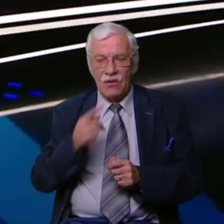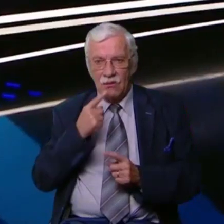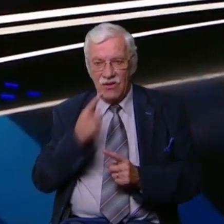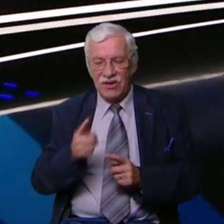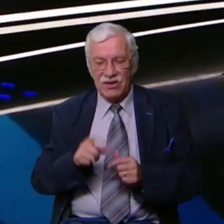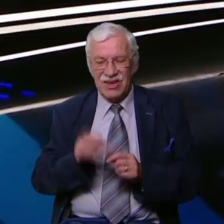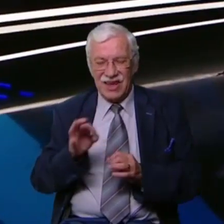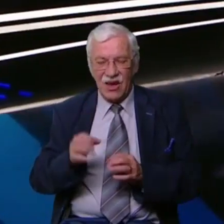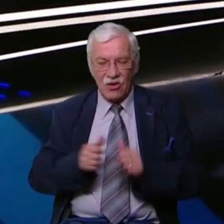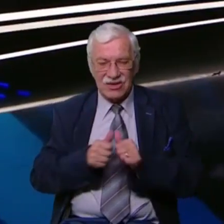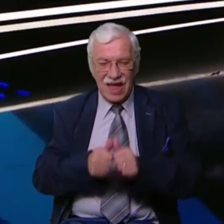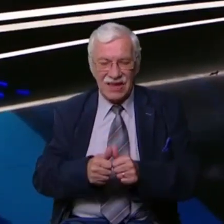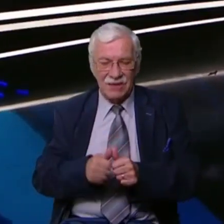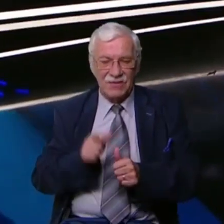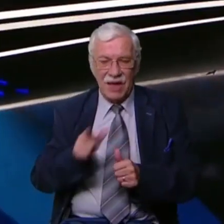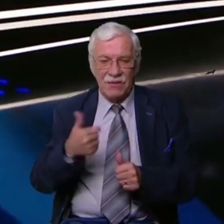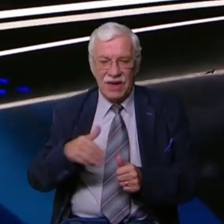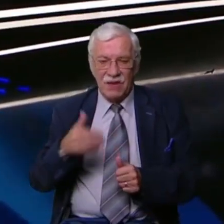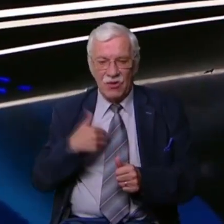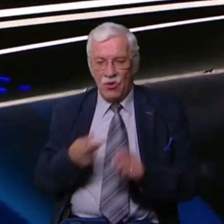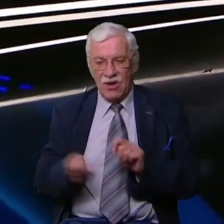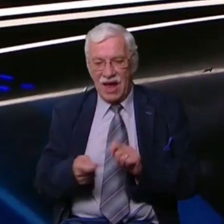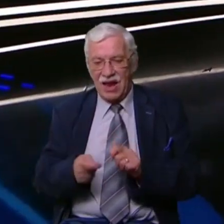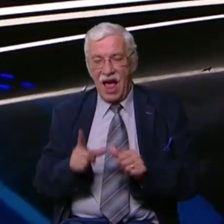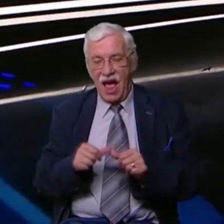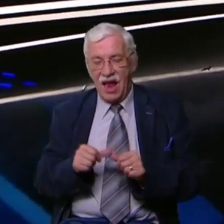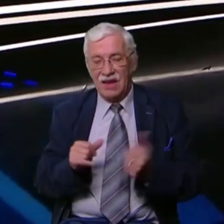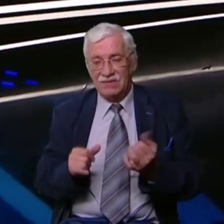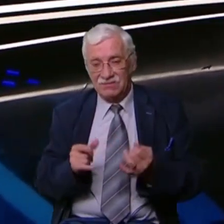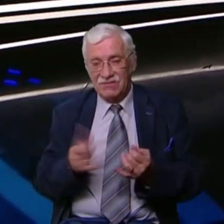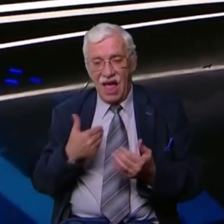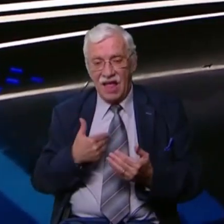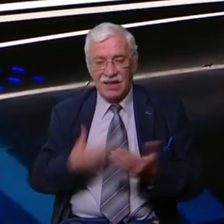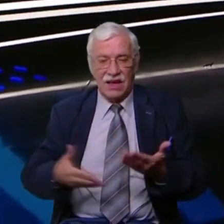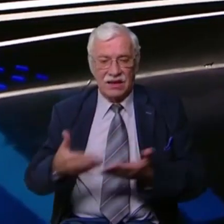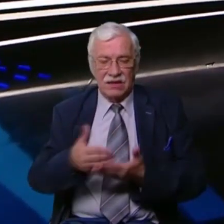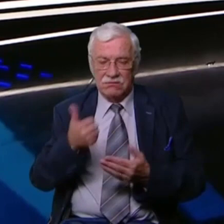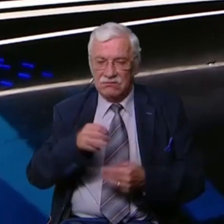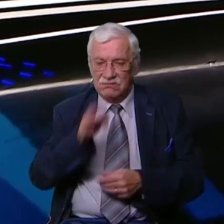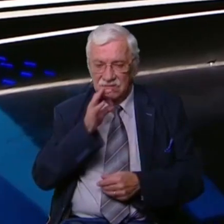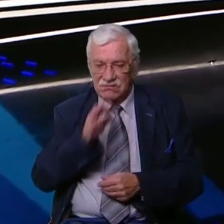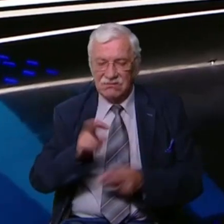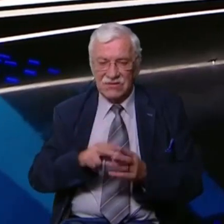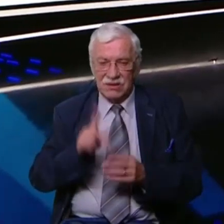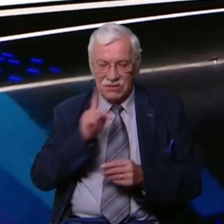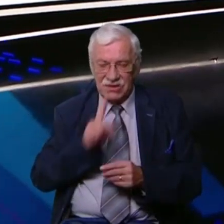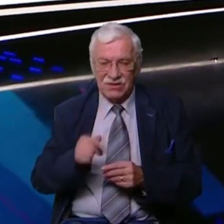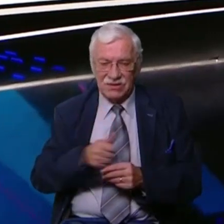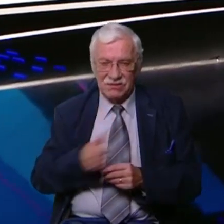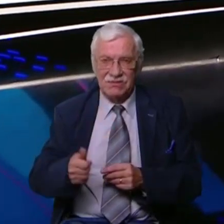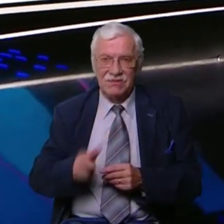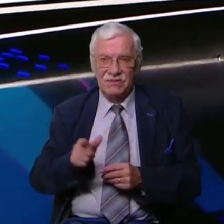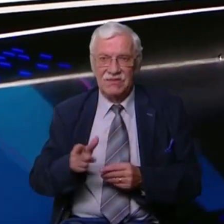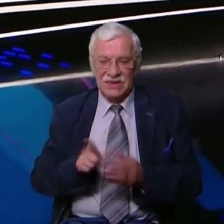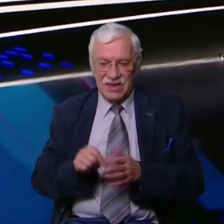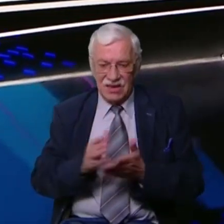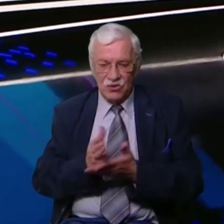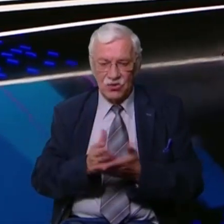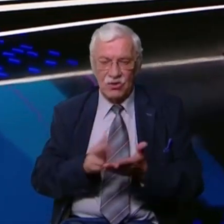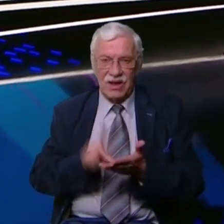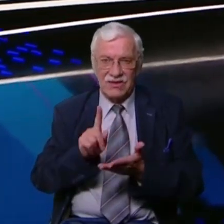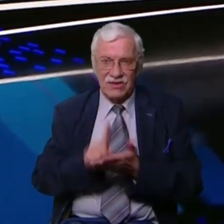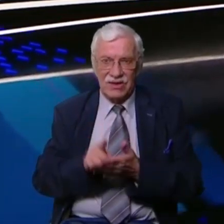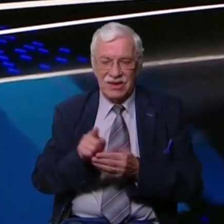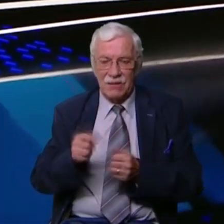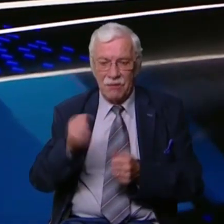powiedział, że jego zdaniem tam nie było karnego, ale że Anglia grała fantastycznie, że Anglia grała naprawdę dobry turniej i że zasłużyła na zwycięstwo. Dlatego